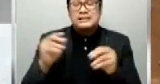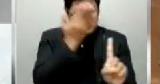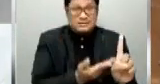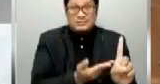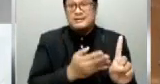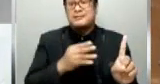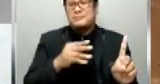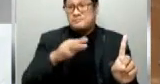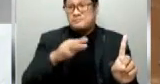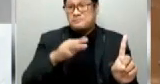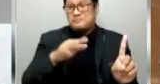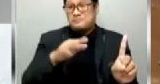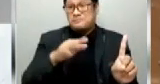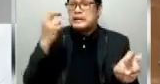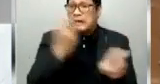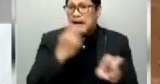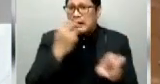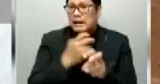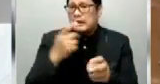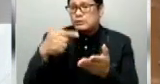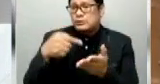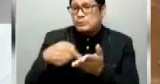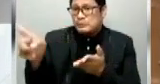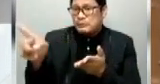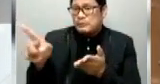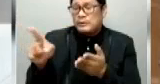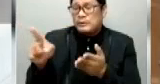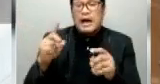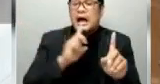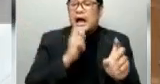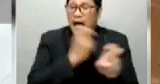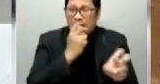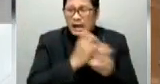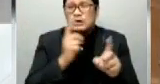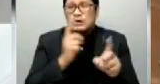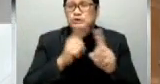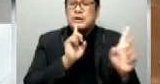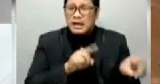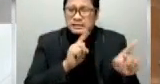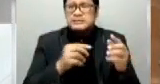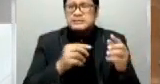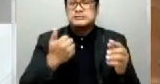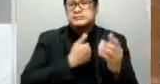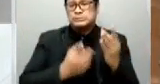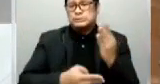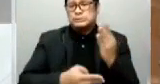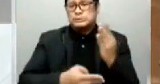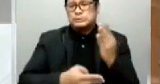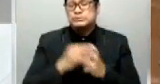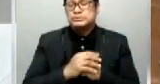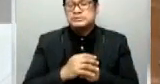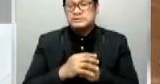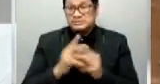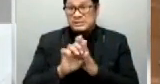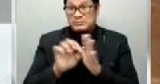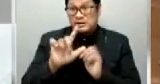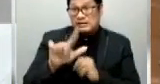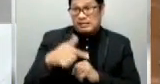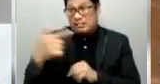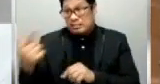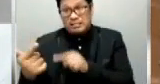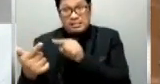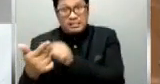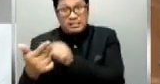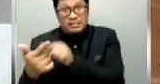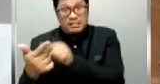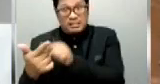nahirapan ng sagutan yung kanyang self-learning modules. Tapos kung iba sasagot at papasa yung bata,